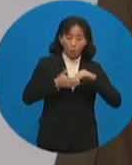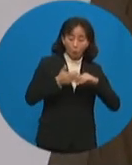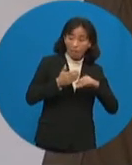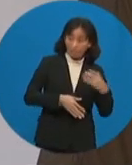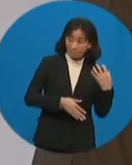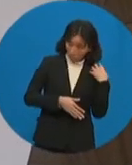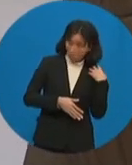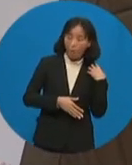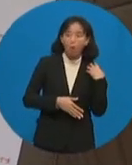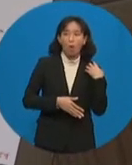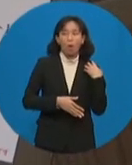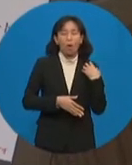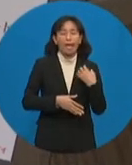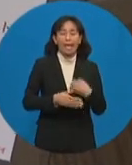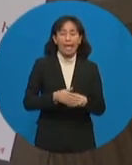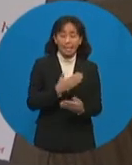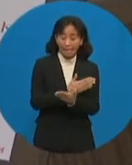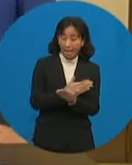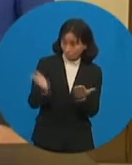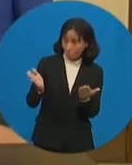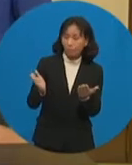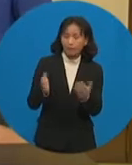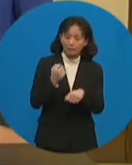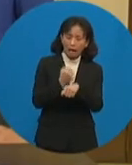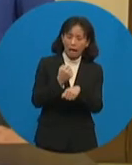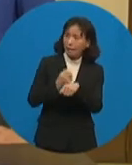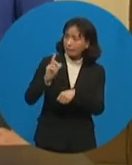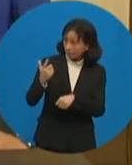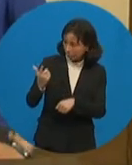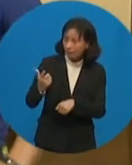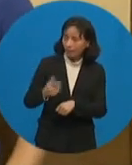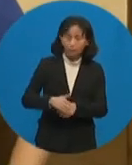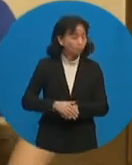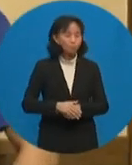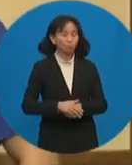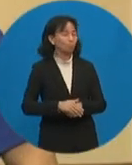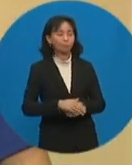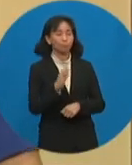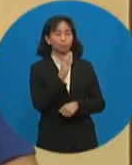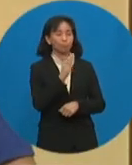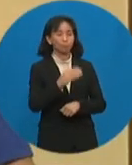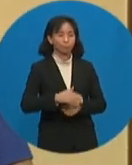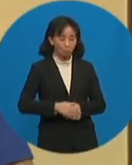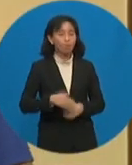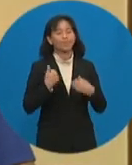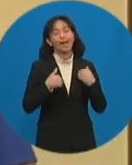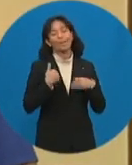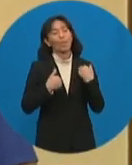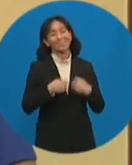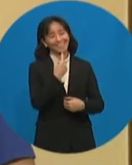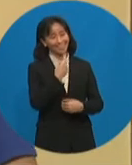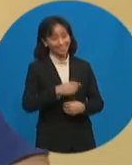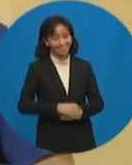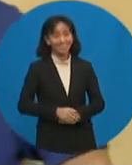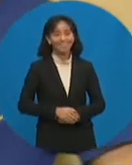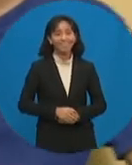られてるんですか？ そうです、全部。 何から何まで大変じゃないんですか？ いや、もう全然大変と思わない。楽しいですね。 お仕事も